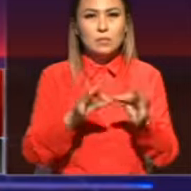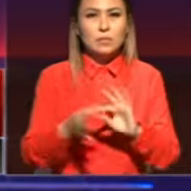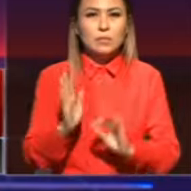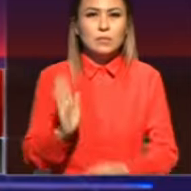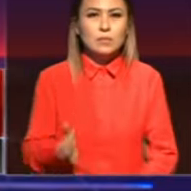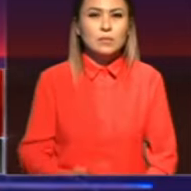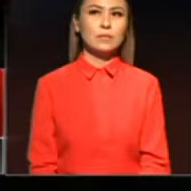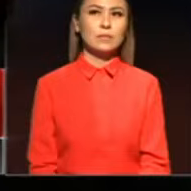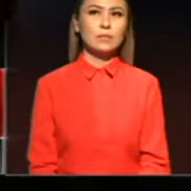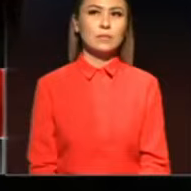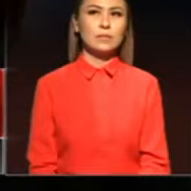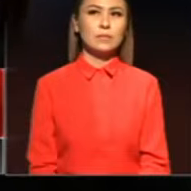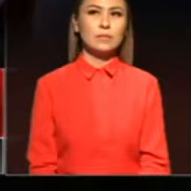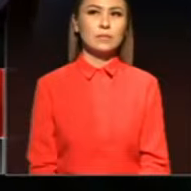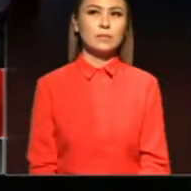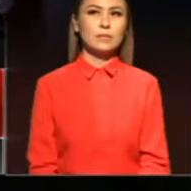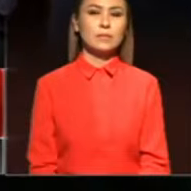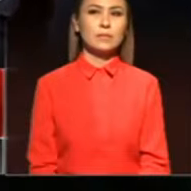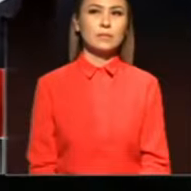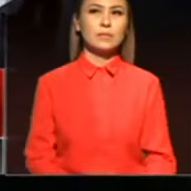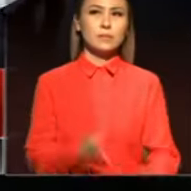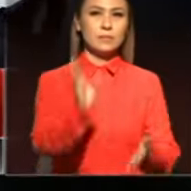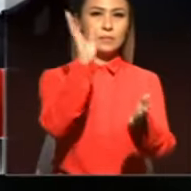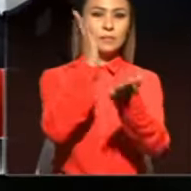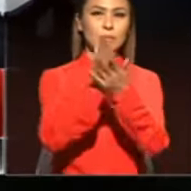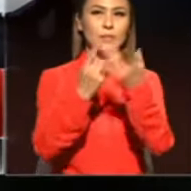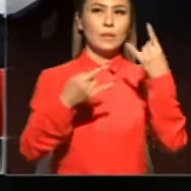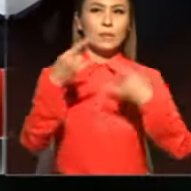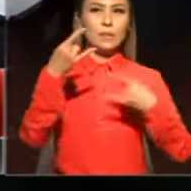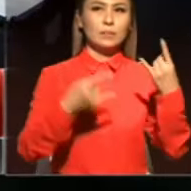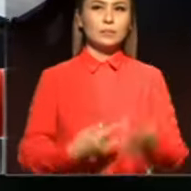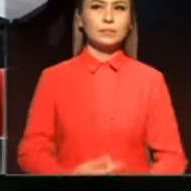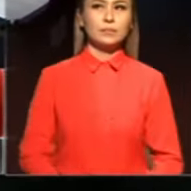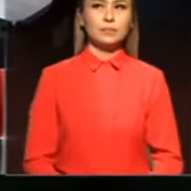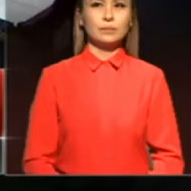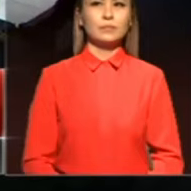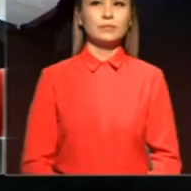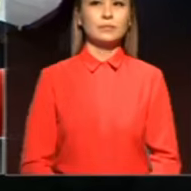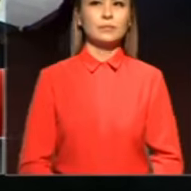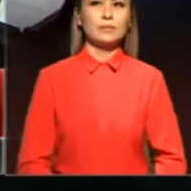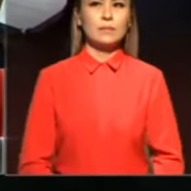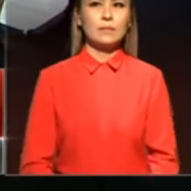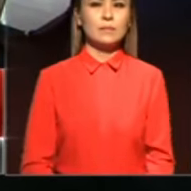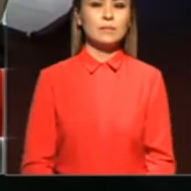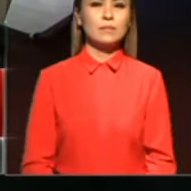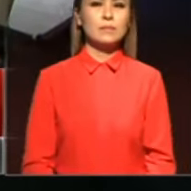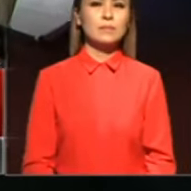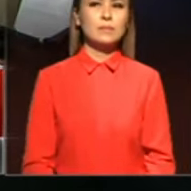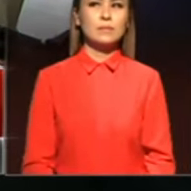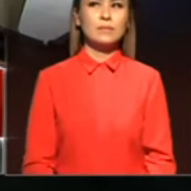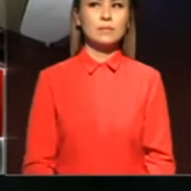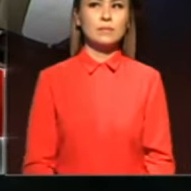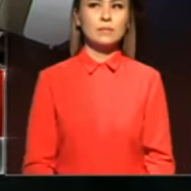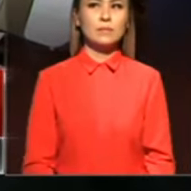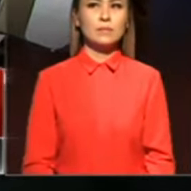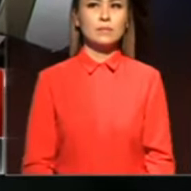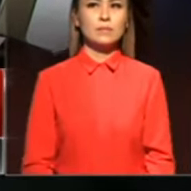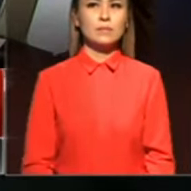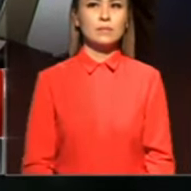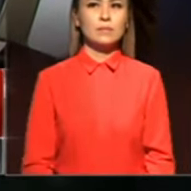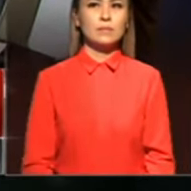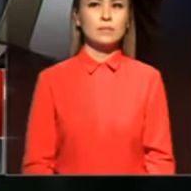айтамыз. Тікелей эфирдеміз, тікелей эфирдеміз. Қазіргі билік та, қазіргі билік. Жалғастыра беріңіз, тікелей